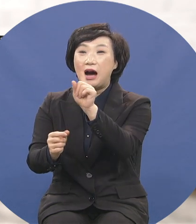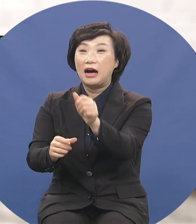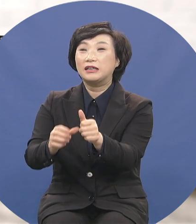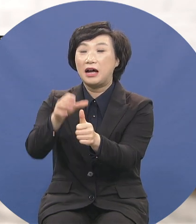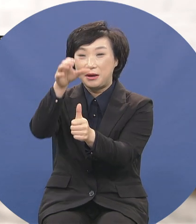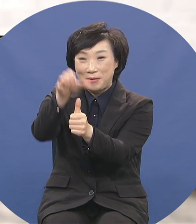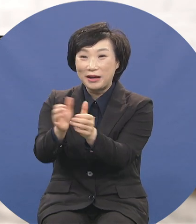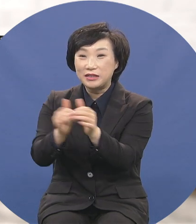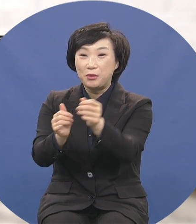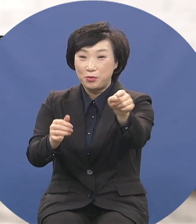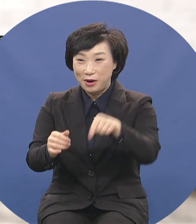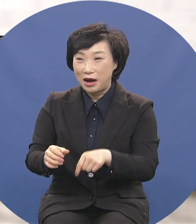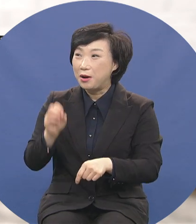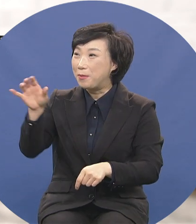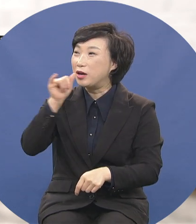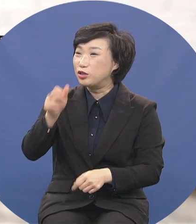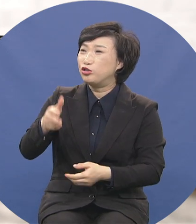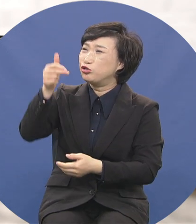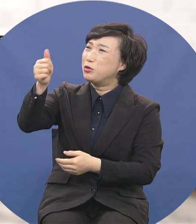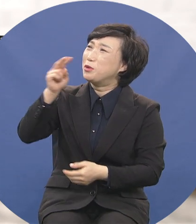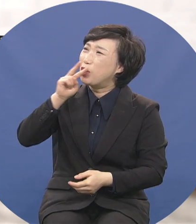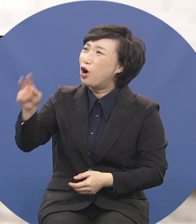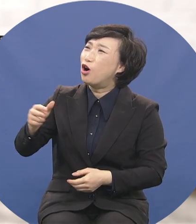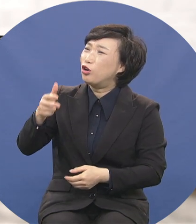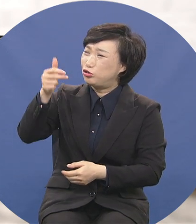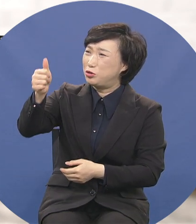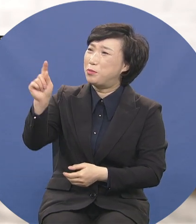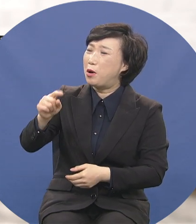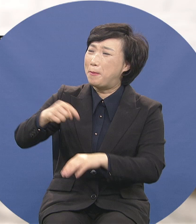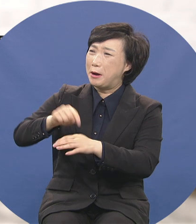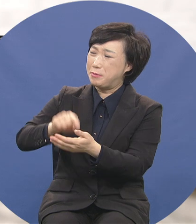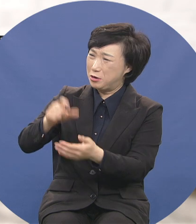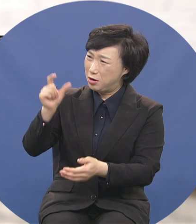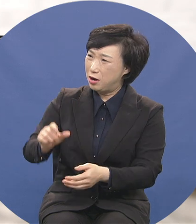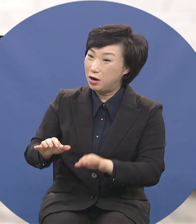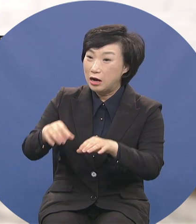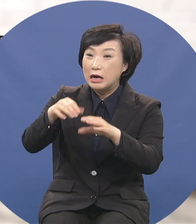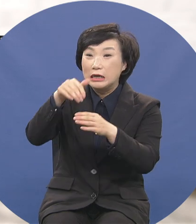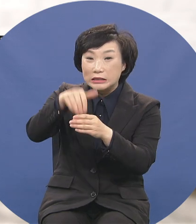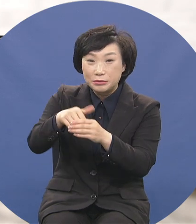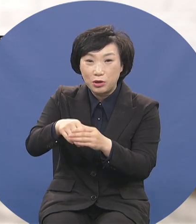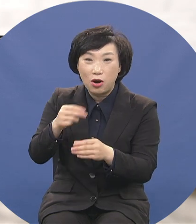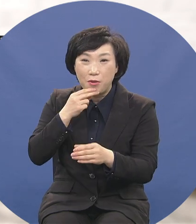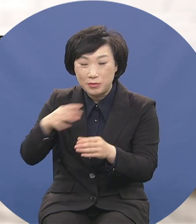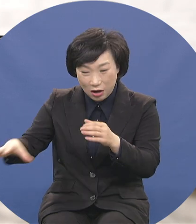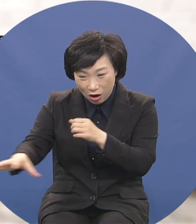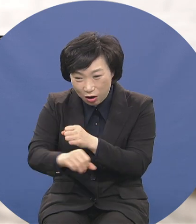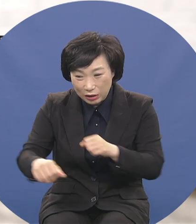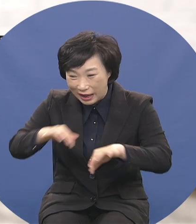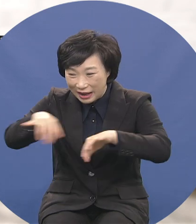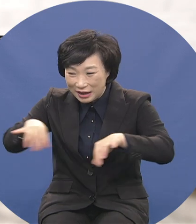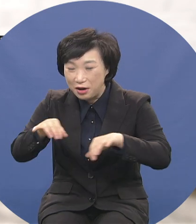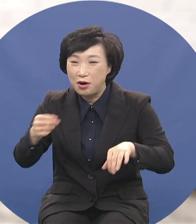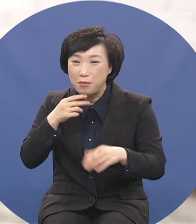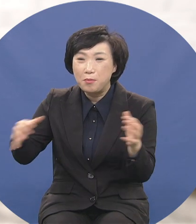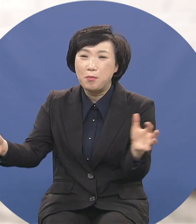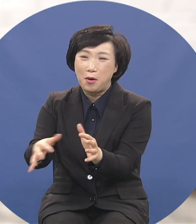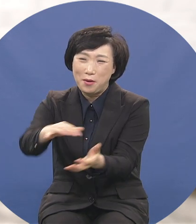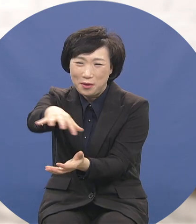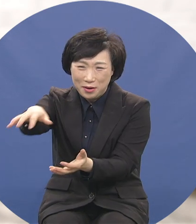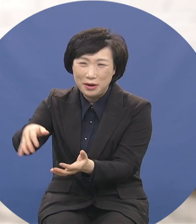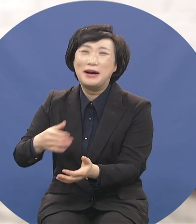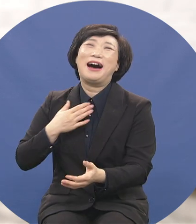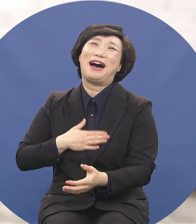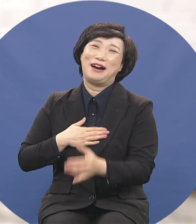와서 가로되 주여 당신은 굳은 사람이라 심지 않은 데서 거두고 해치지 않은 데서 모으는 줄을 내가